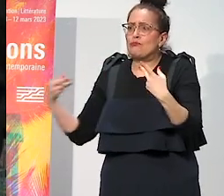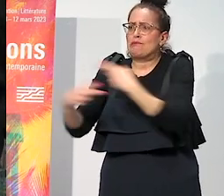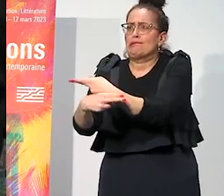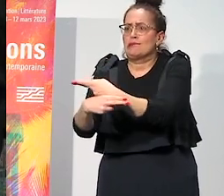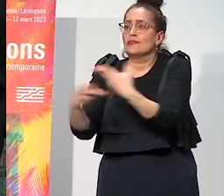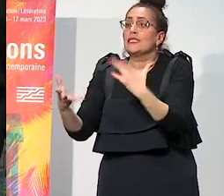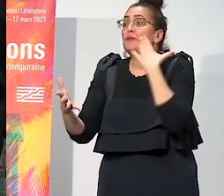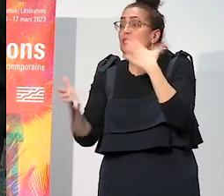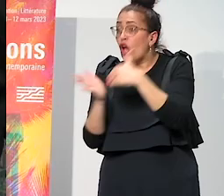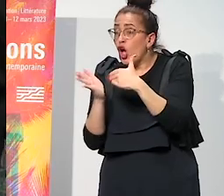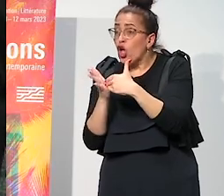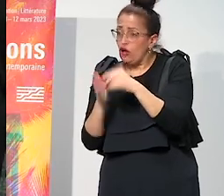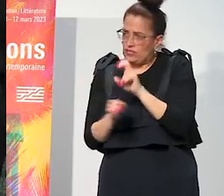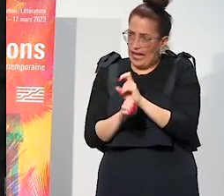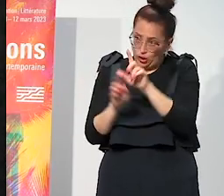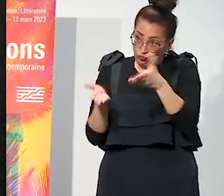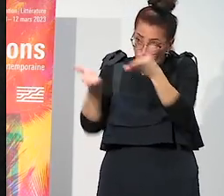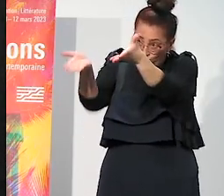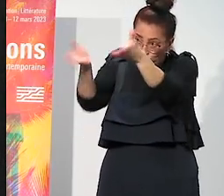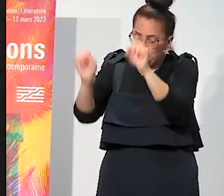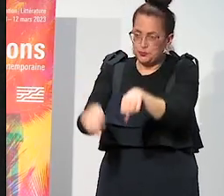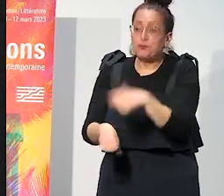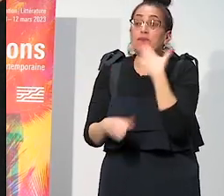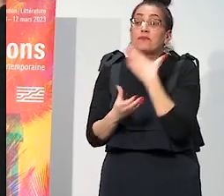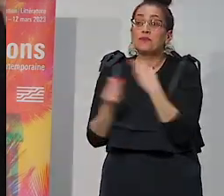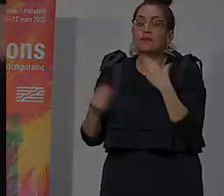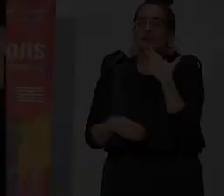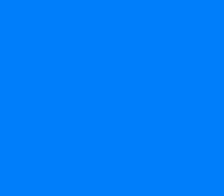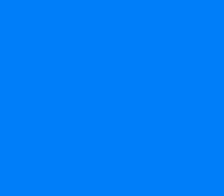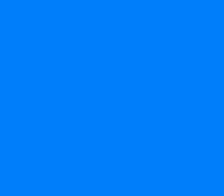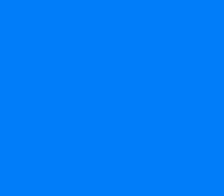voilà, elles sont les bienvenues. Merci beaucoup. Merci.